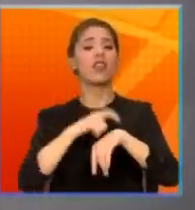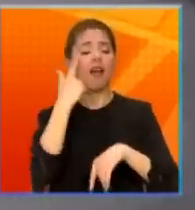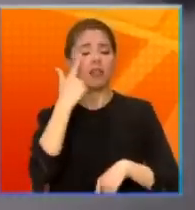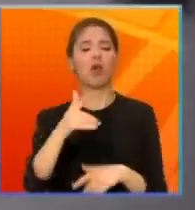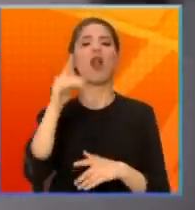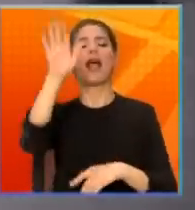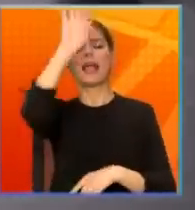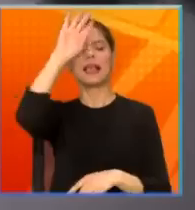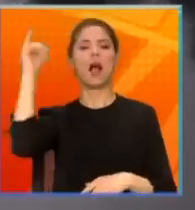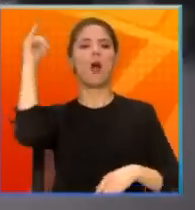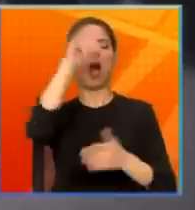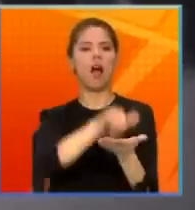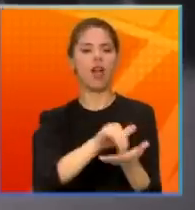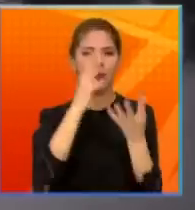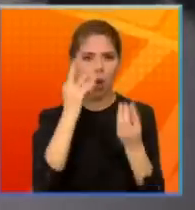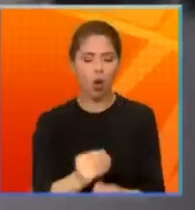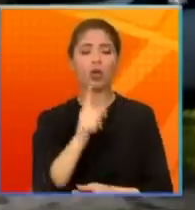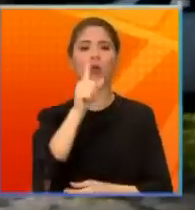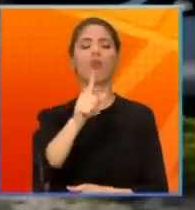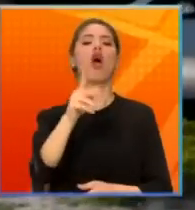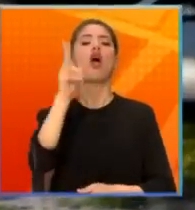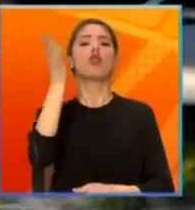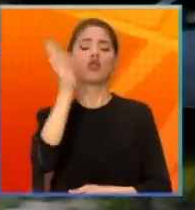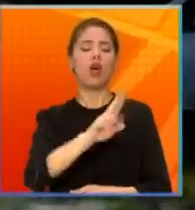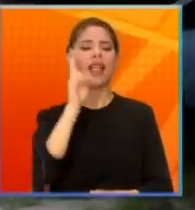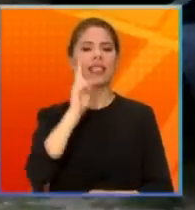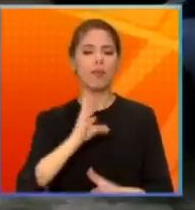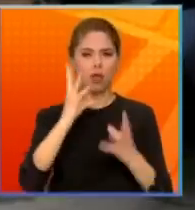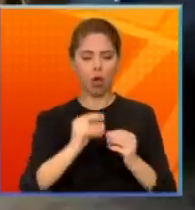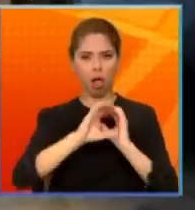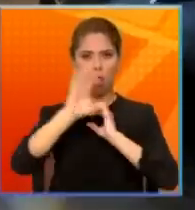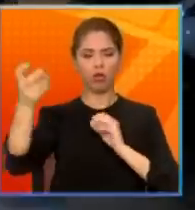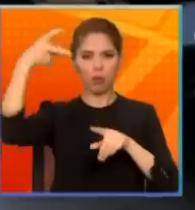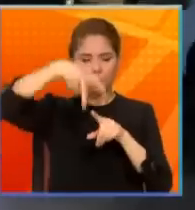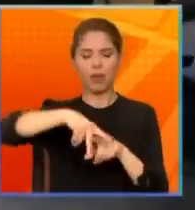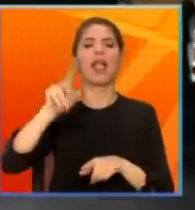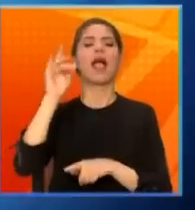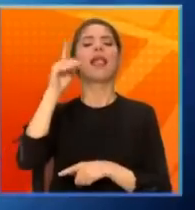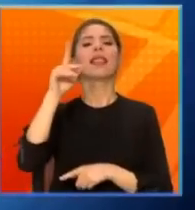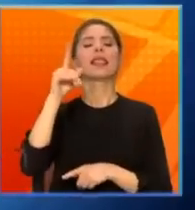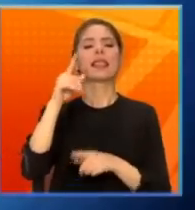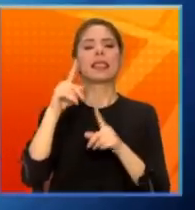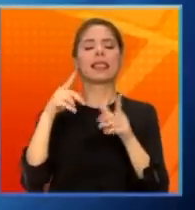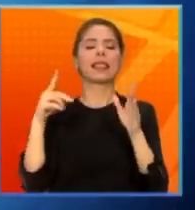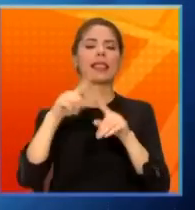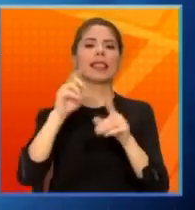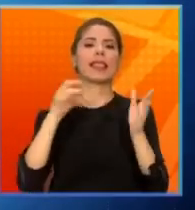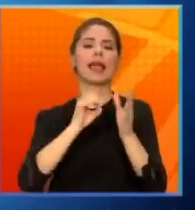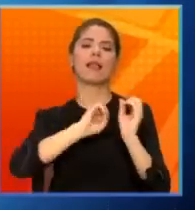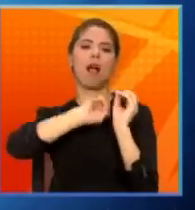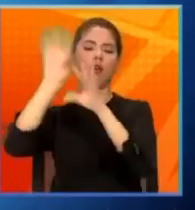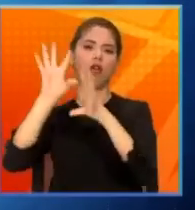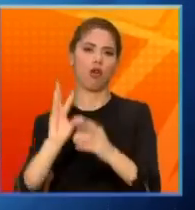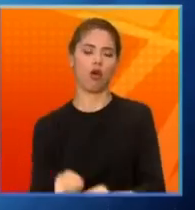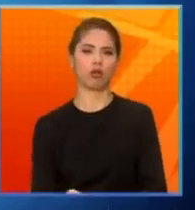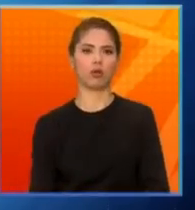İstanbul Havalimanı'na getirildi. Ardından da dezenfekte edilmiş otobüslerle Tekirdağ Çorlu'ya götürüldü. Hepinizin Allah işini gücünü rast